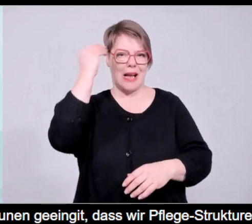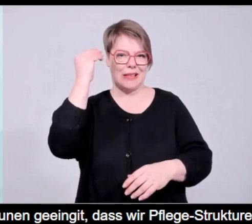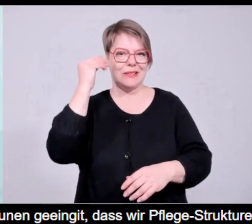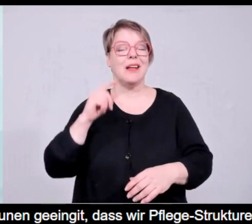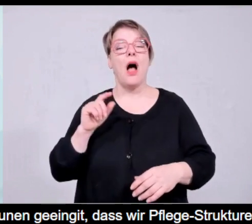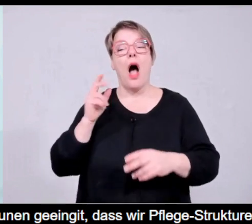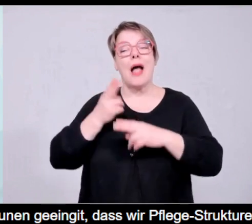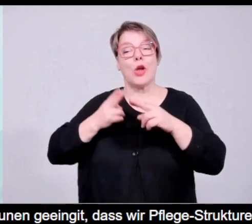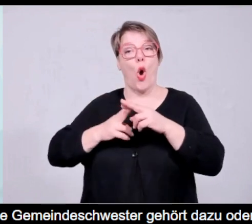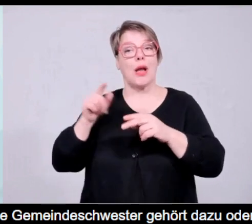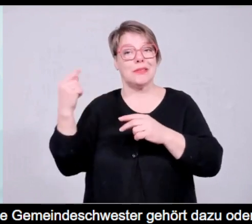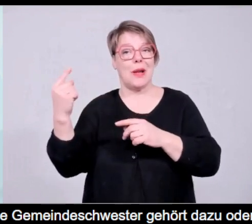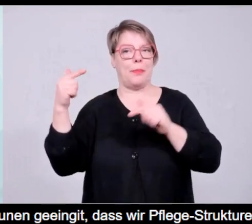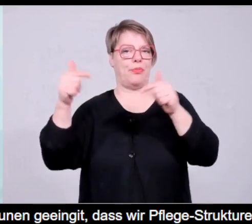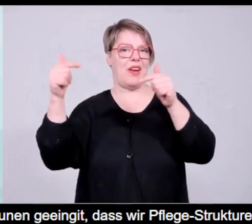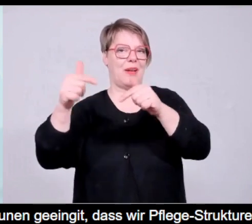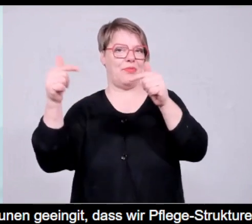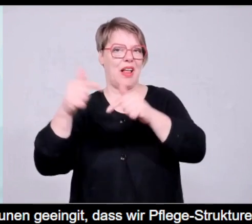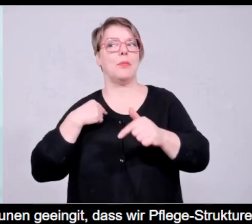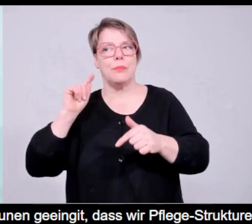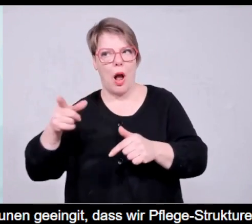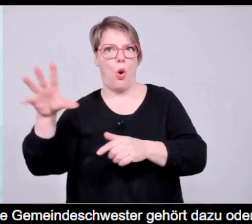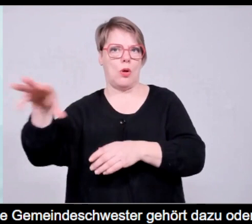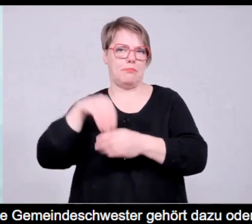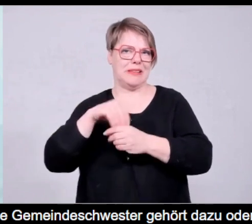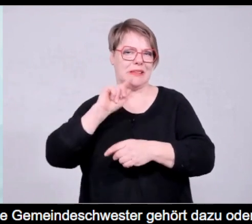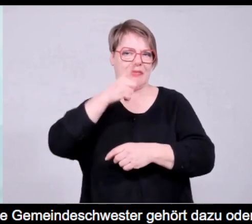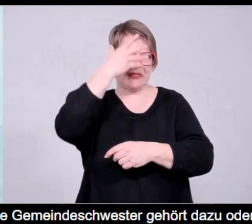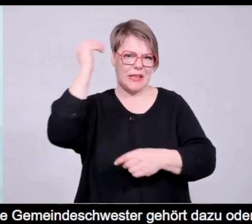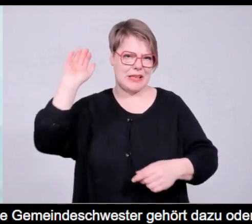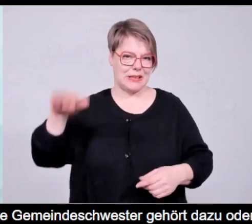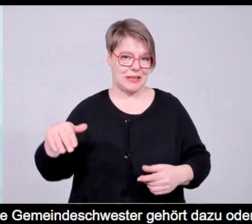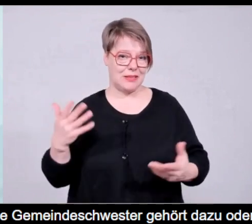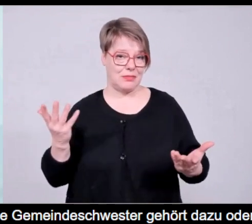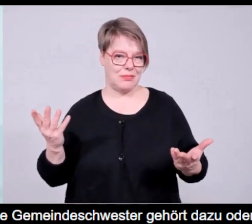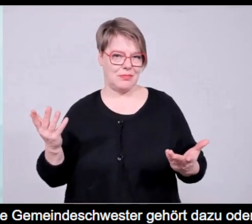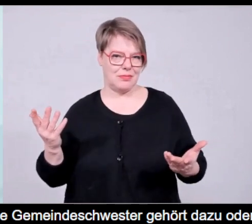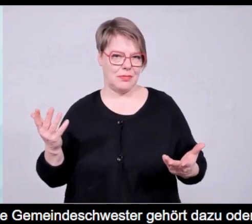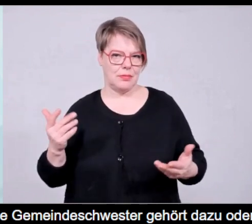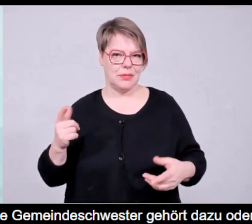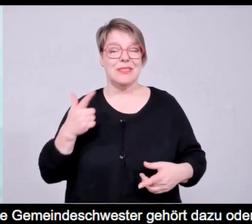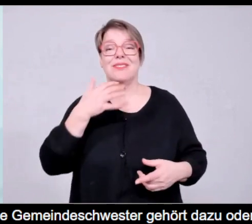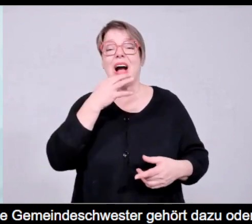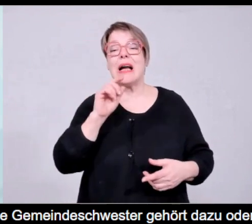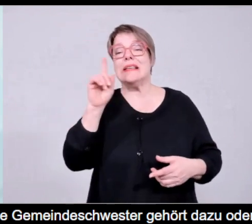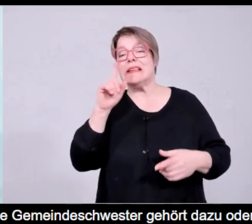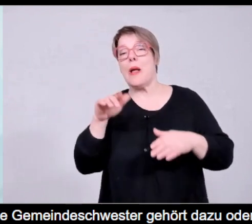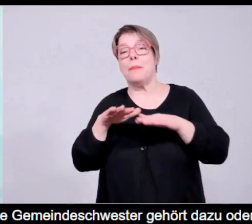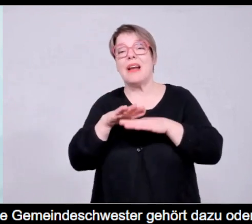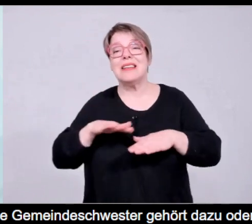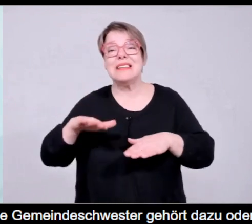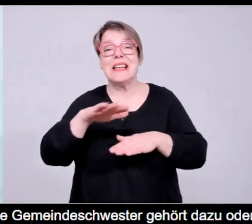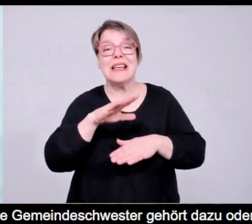Dinge weiterentwickeln. Und deswegen sind die Konzepte heute natürlich auch ein wichtiger Baustein, um in der Zukunft Pflege garantieren zu können.